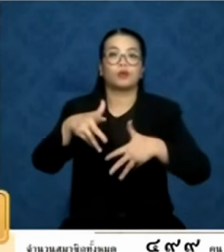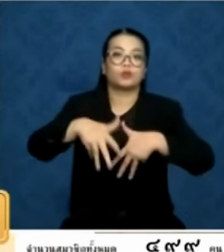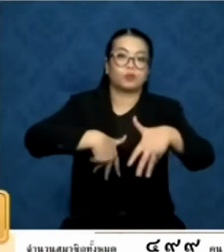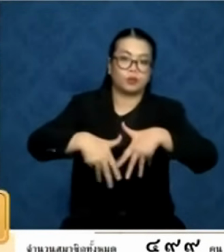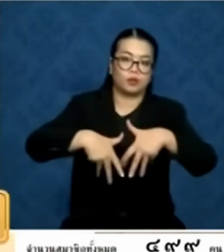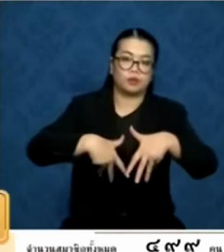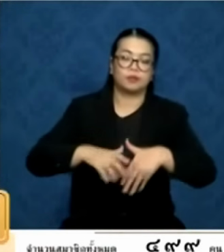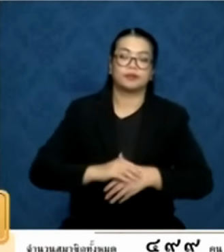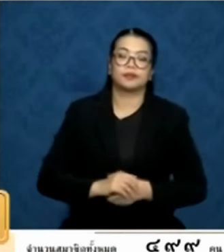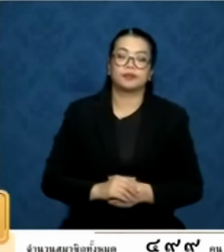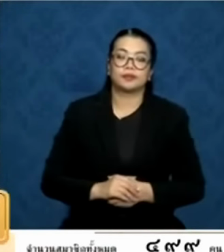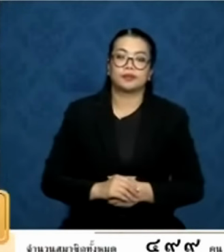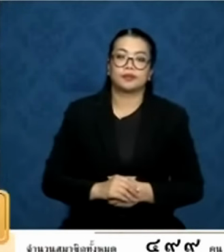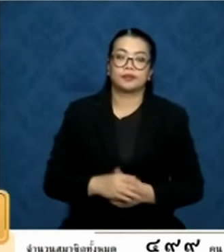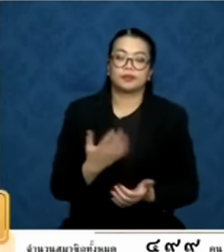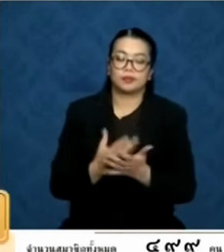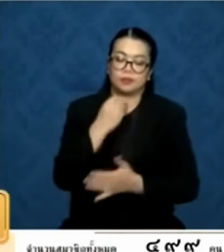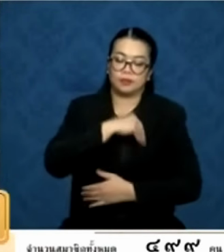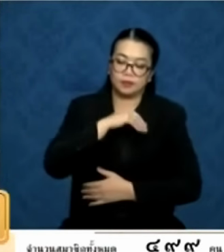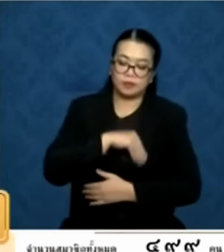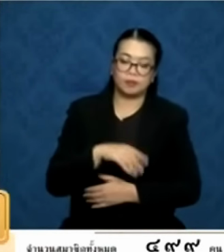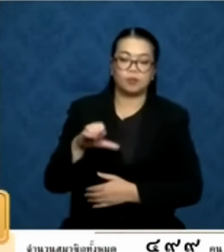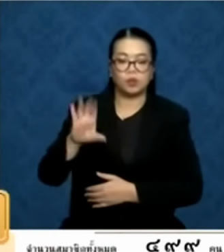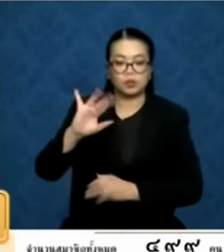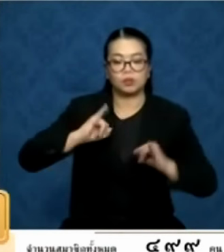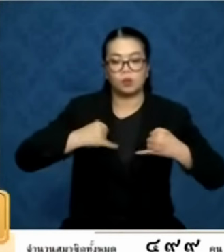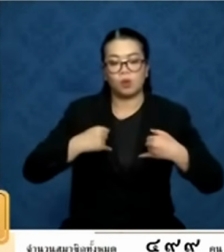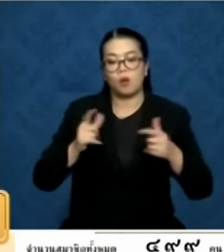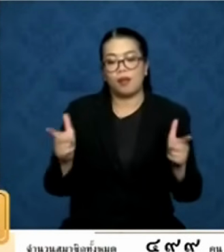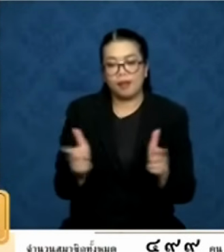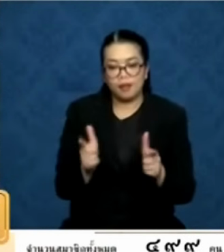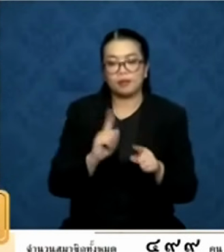ชนประชาชนและผู้ประกอบการ